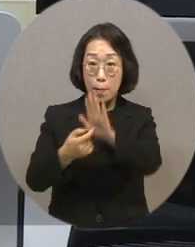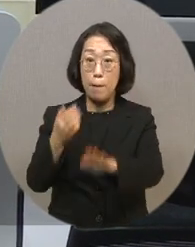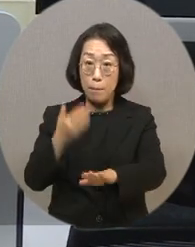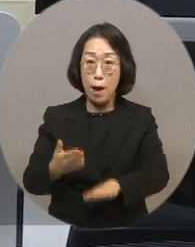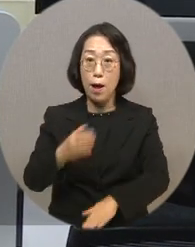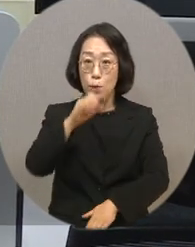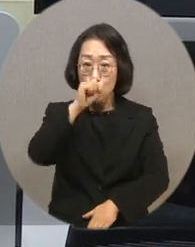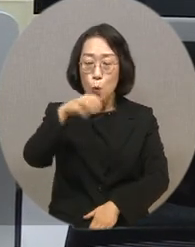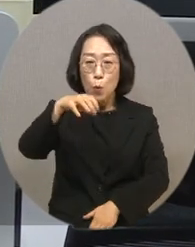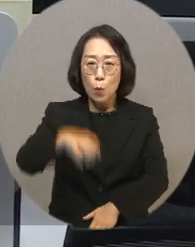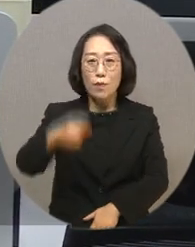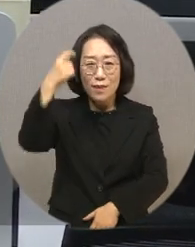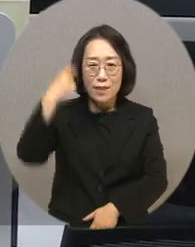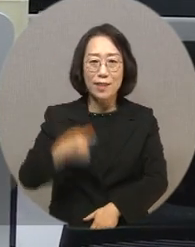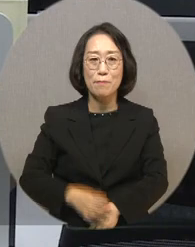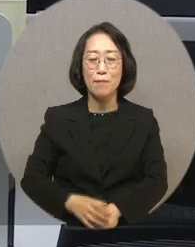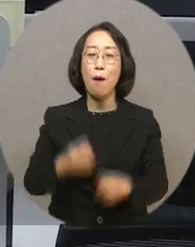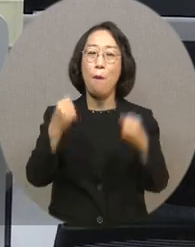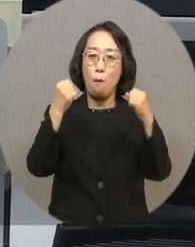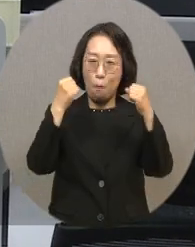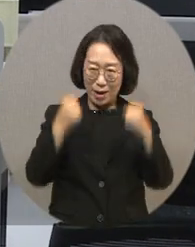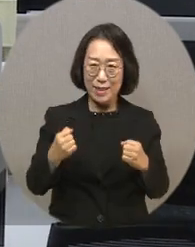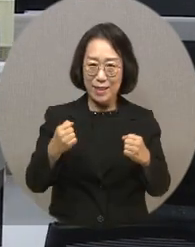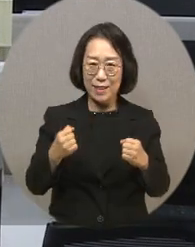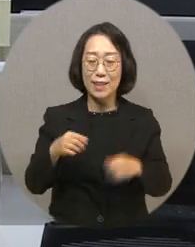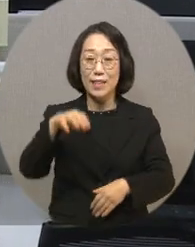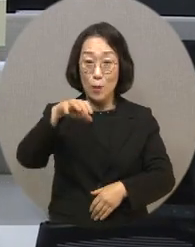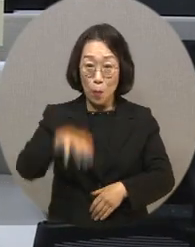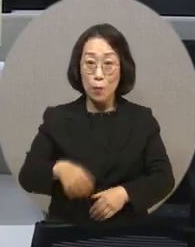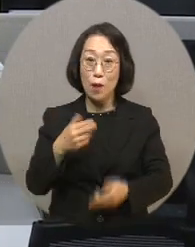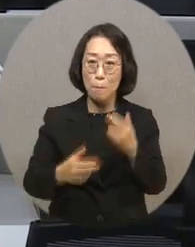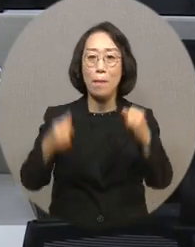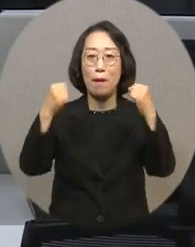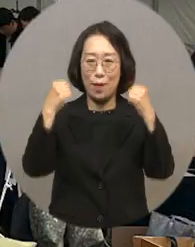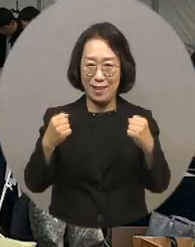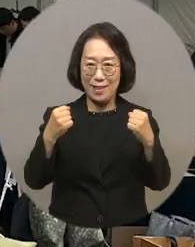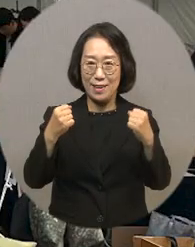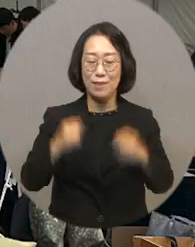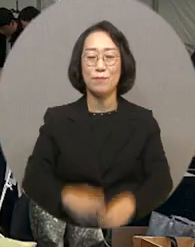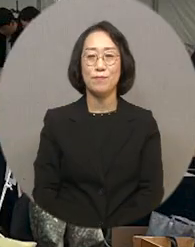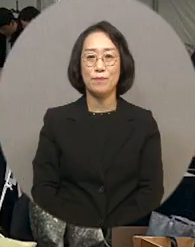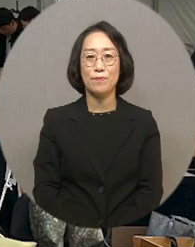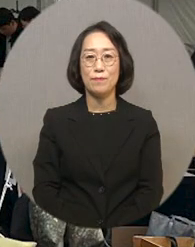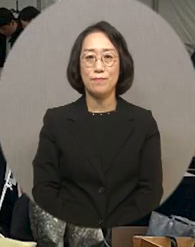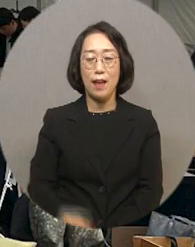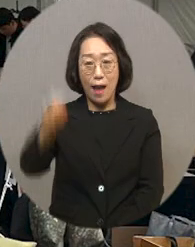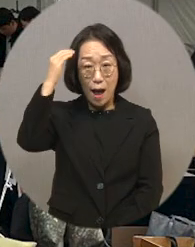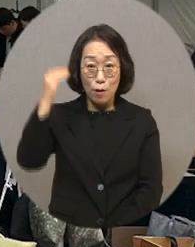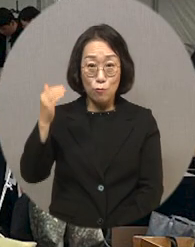좋겠습니다. 장애인 생산품 화이팅! 직업재활시설 화이팅!